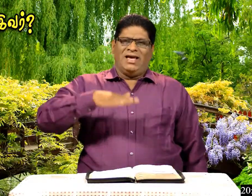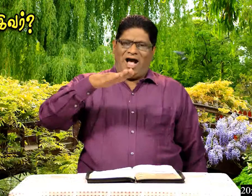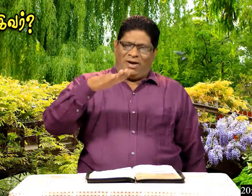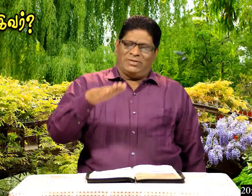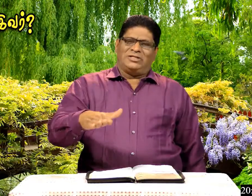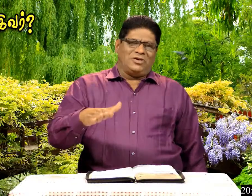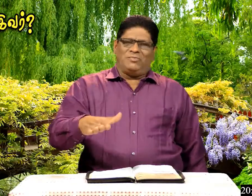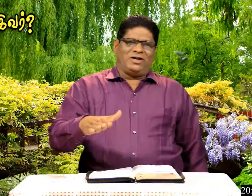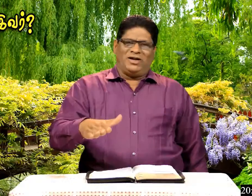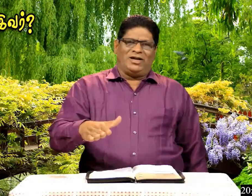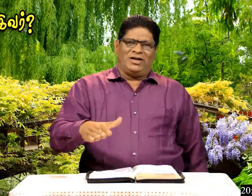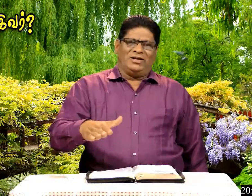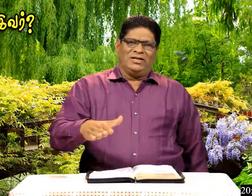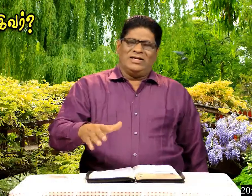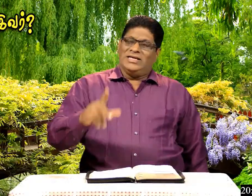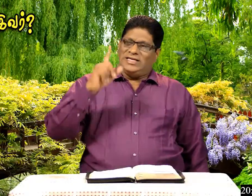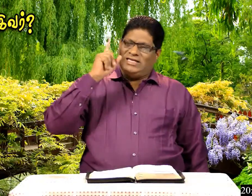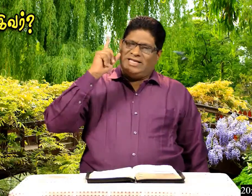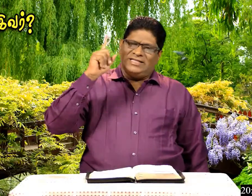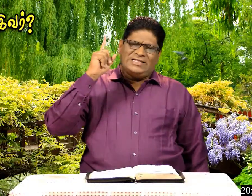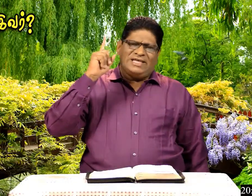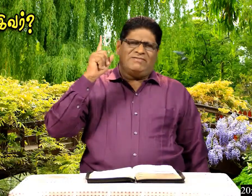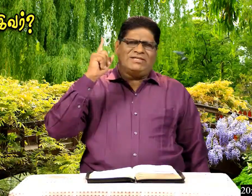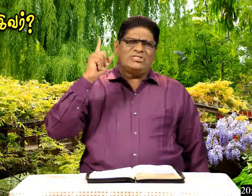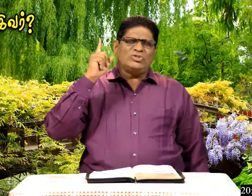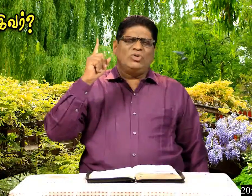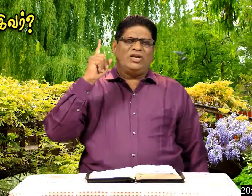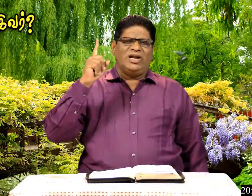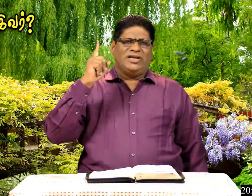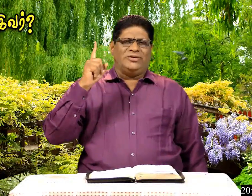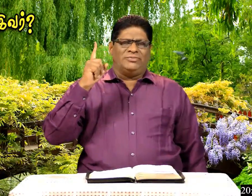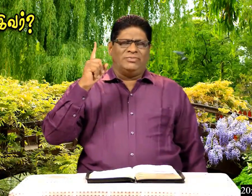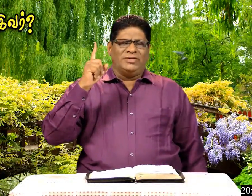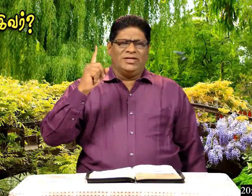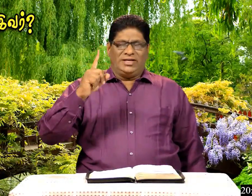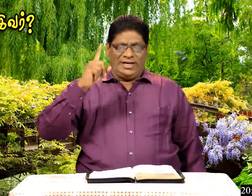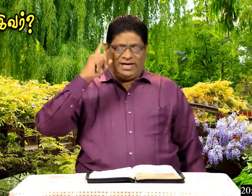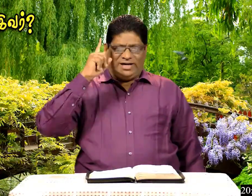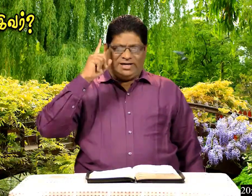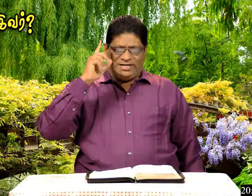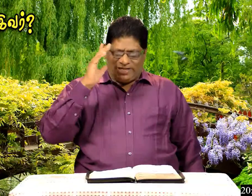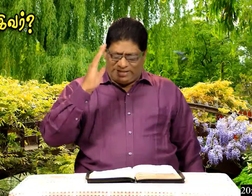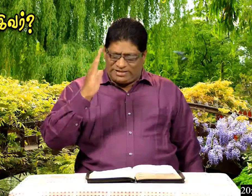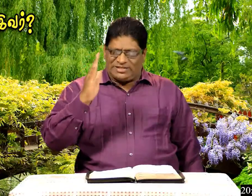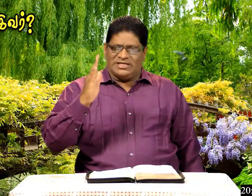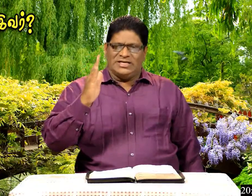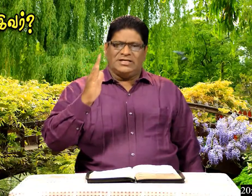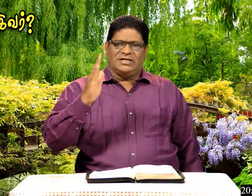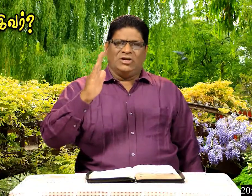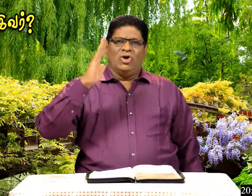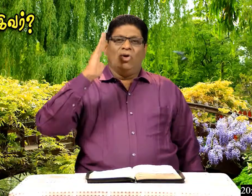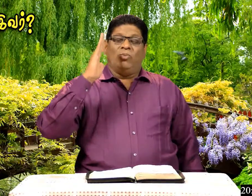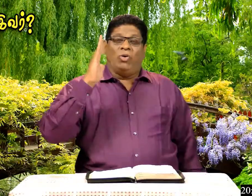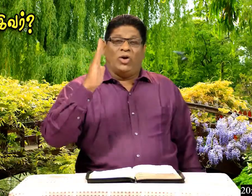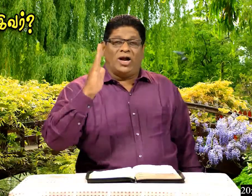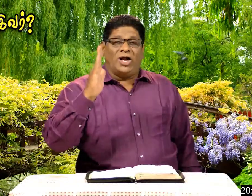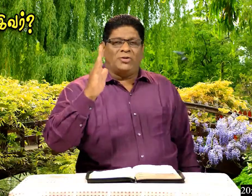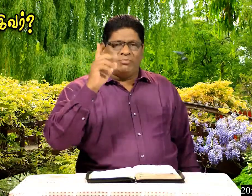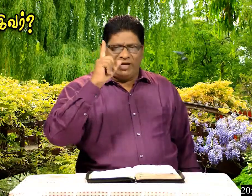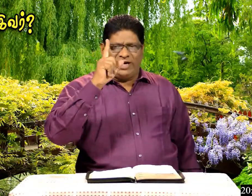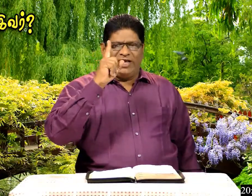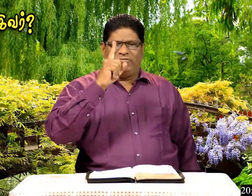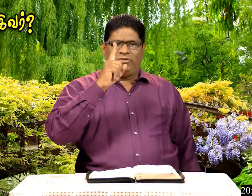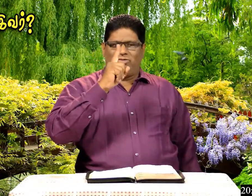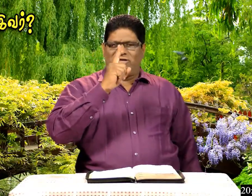சிம்மாசனத்தில் அமர்ந்திருப்பாரானால் எந்தவித சூழ்நிலையையும் நீங்கள் எதிர்த்து நின்று